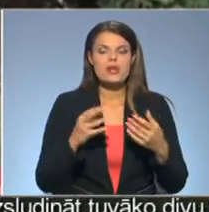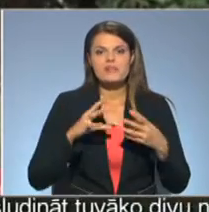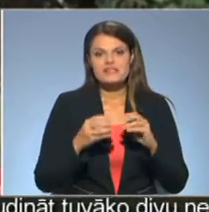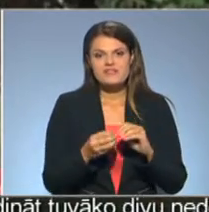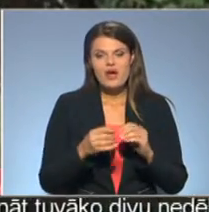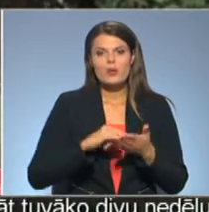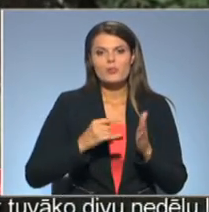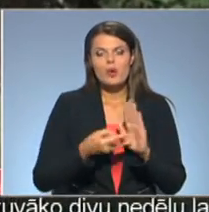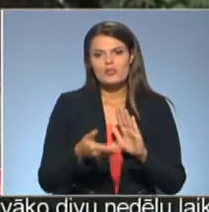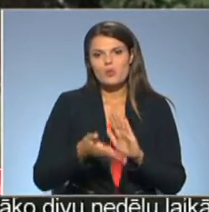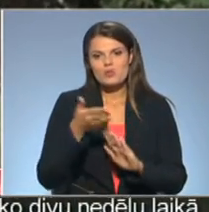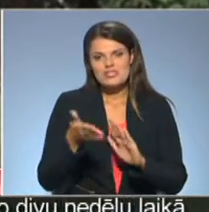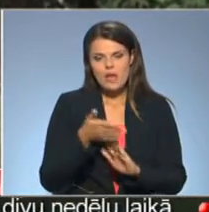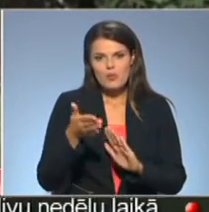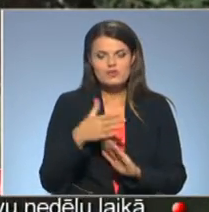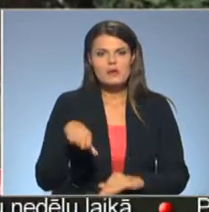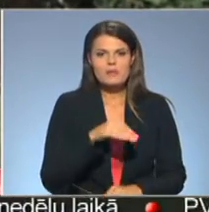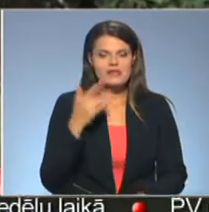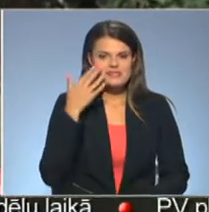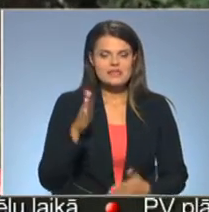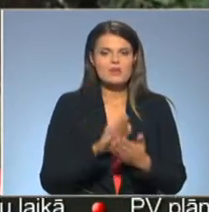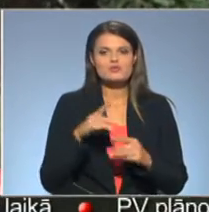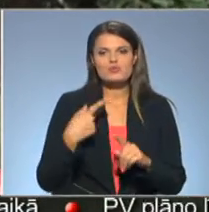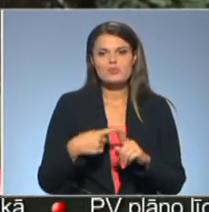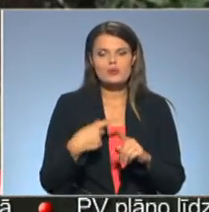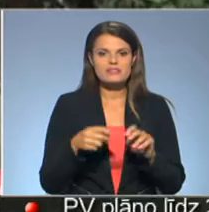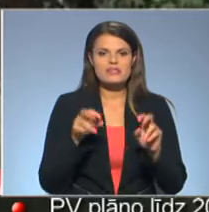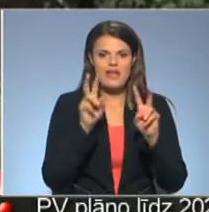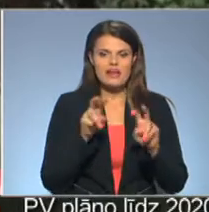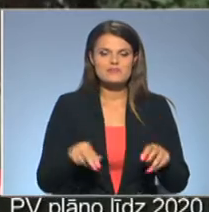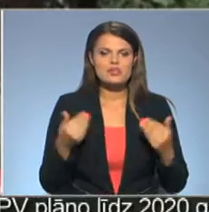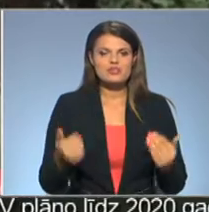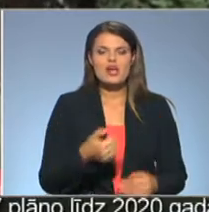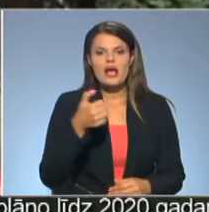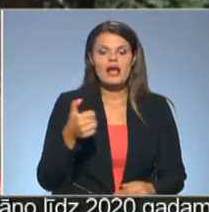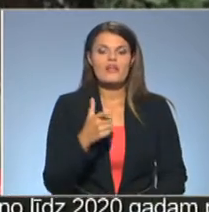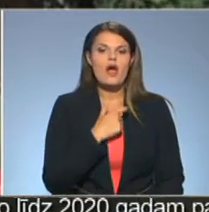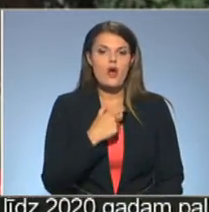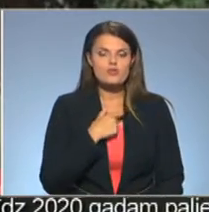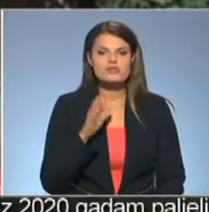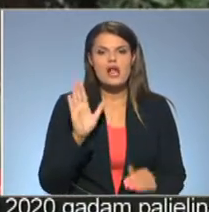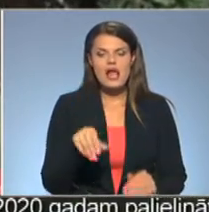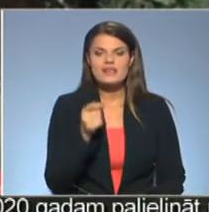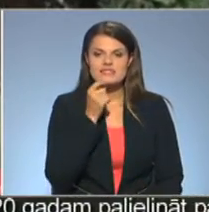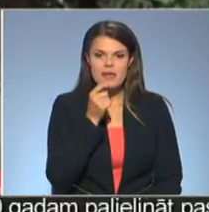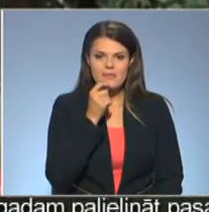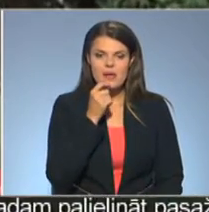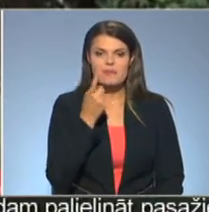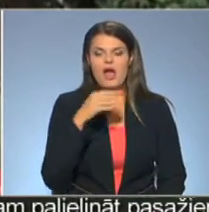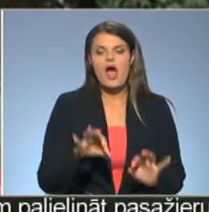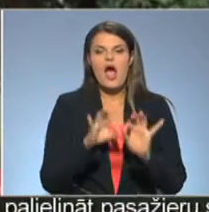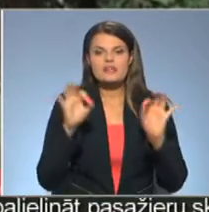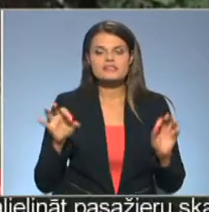vērā projektu uzlabošanā. Mēs ceram uz pozitīvu ekspertīzi vēl šī gada augustā, lai septembrī